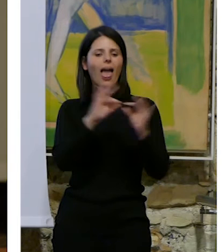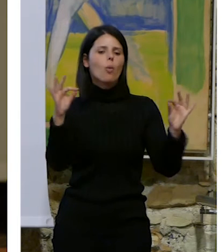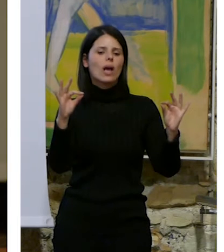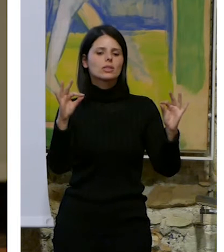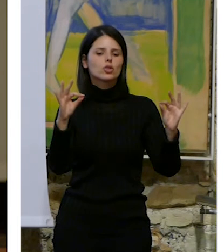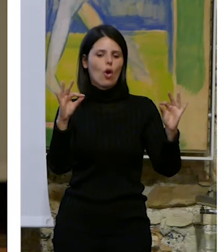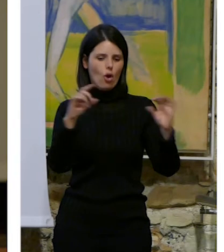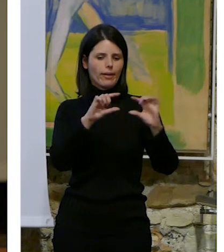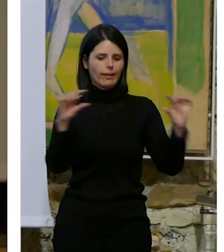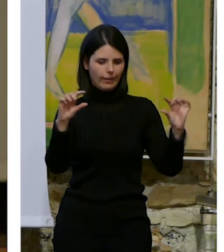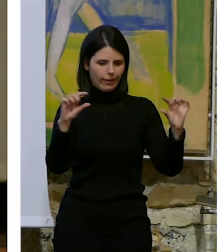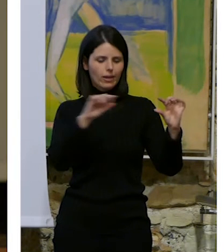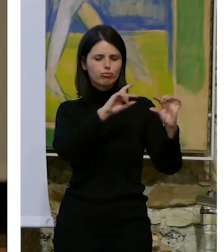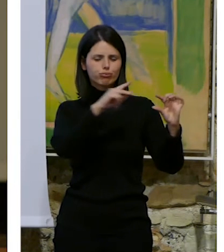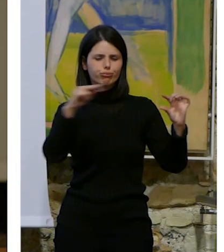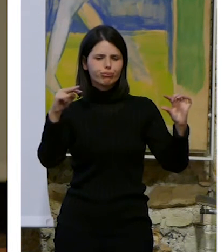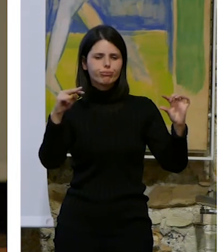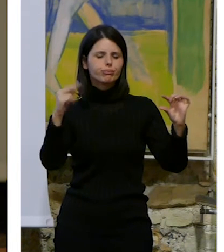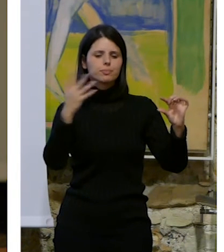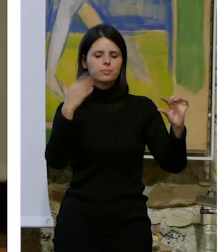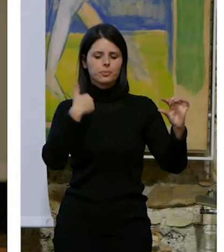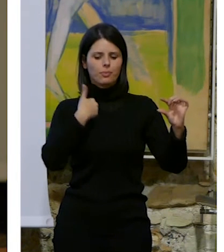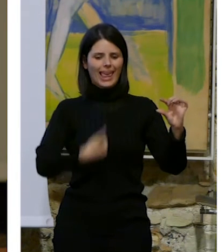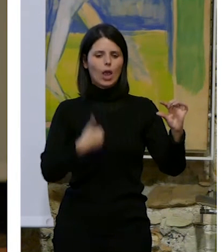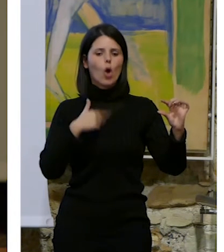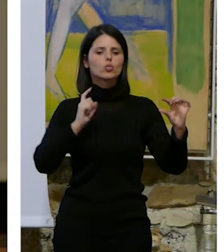sequenziale, cioè vediamo come